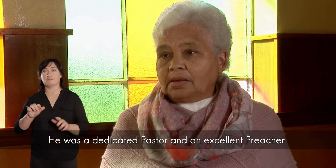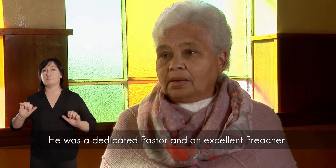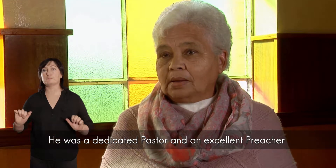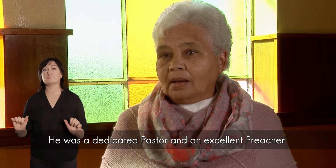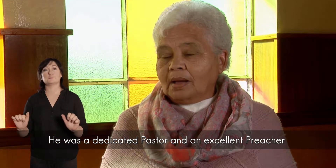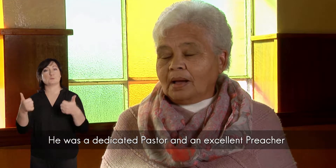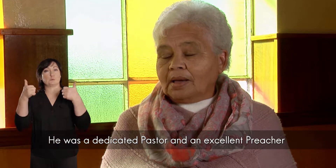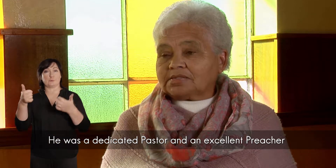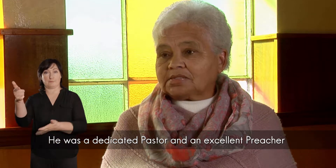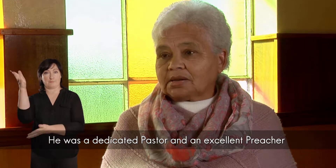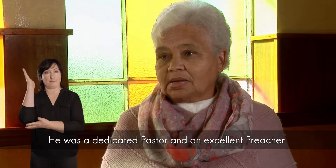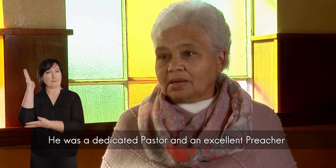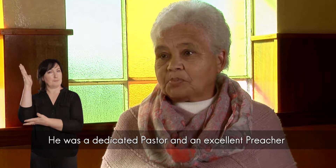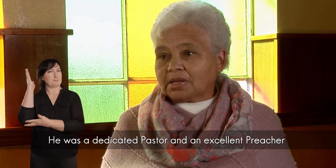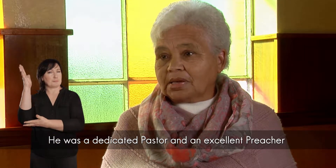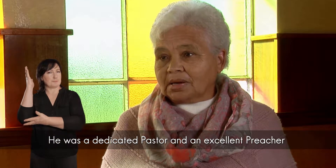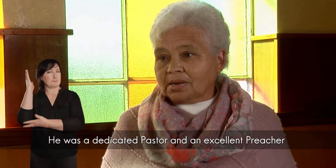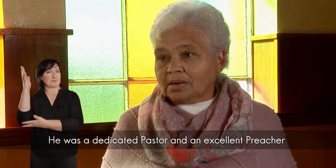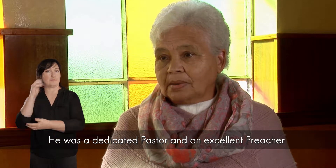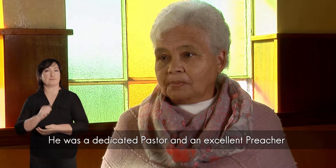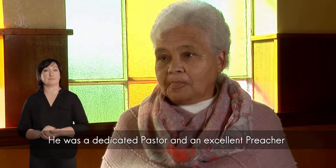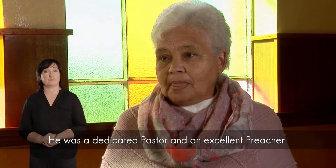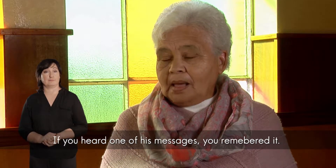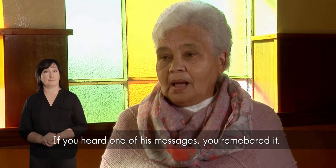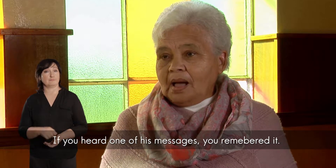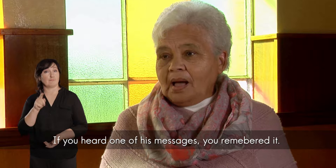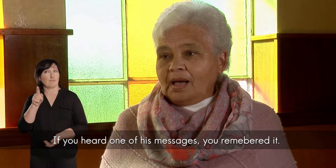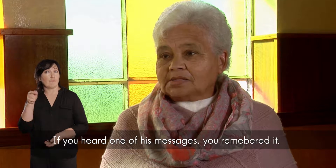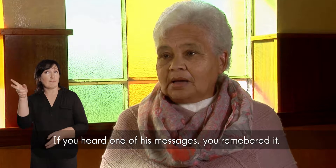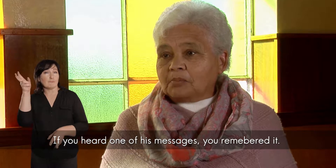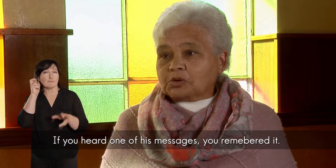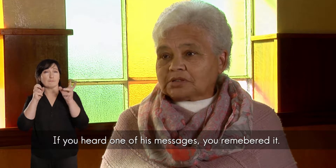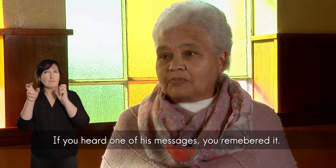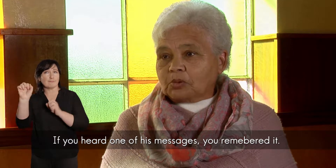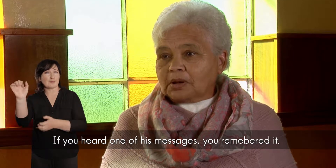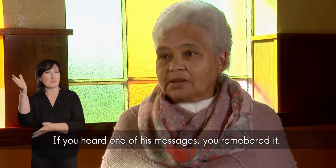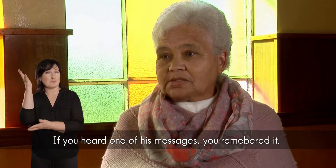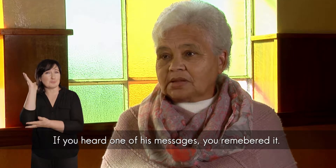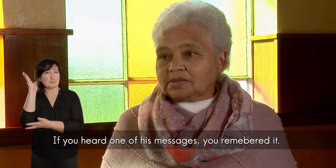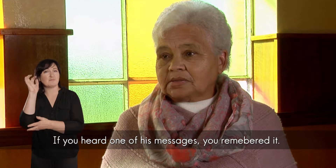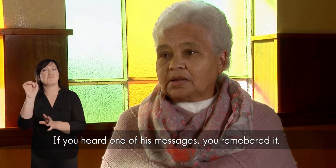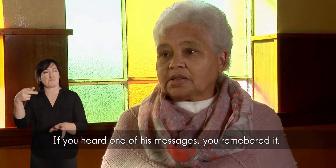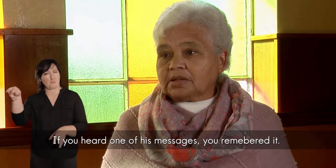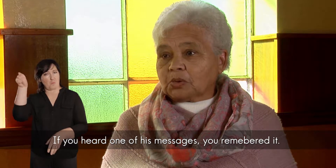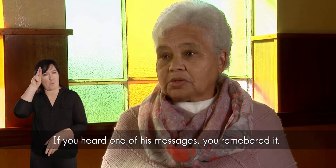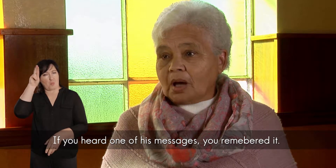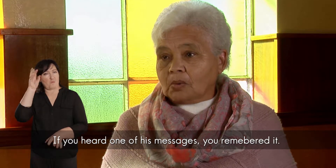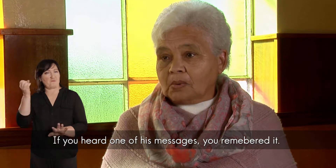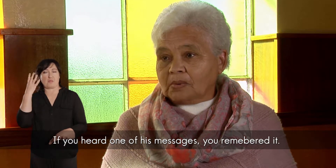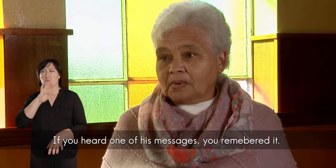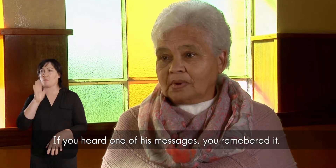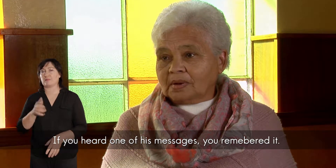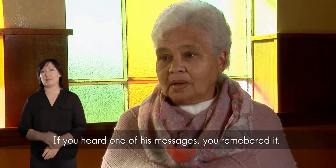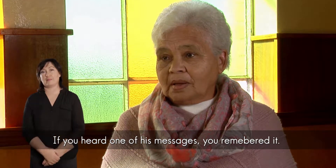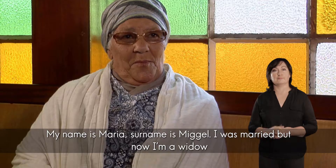en ee uitstekende prediker. As jy na boodskap van hom geluister het, dan het jy dit onthou.